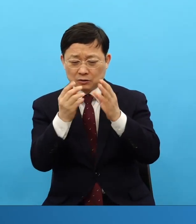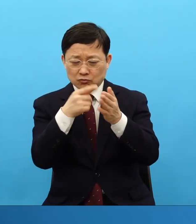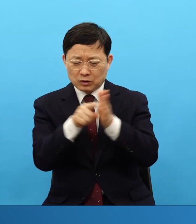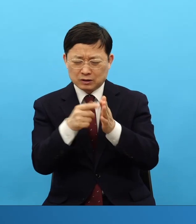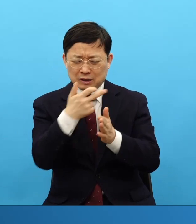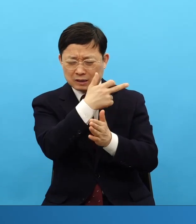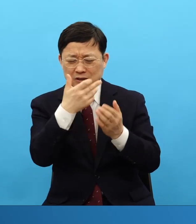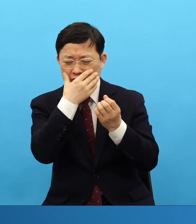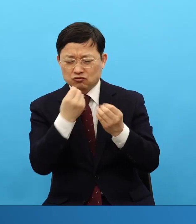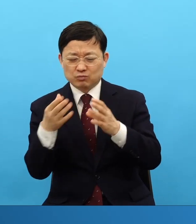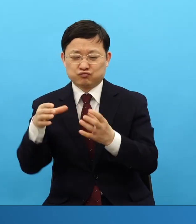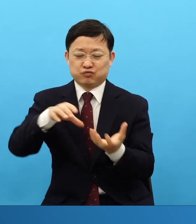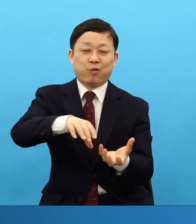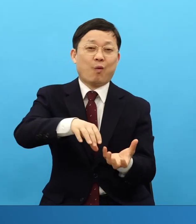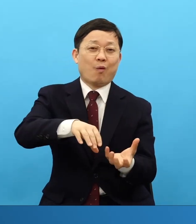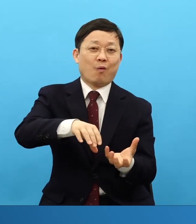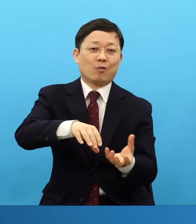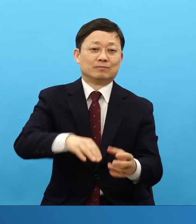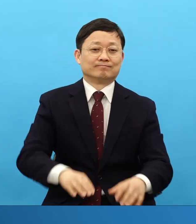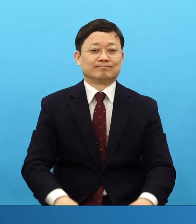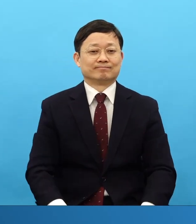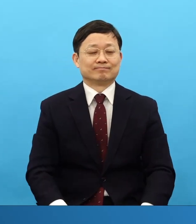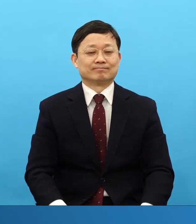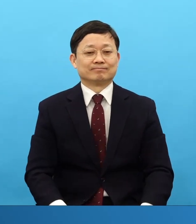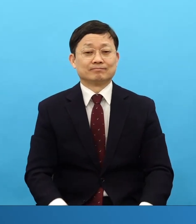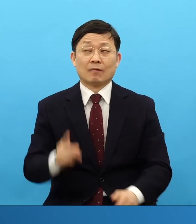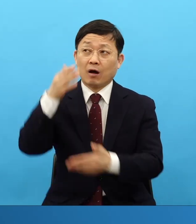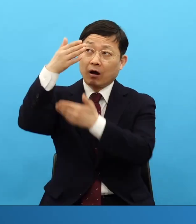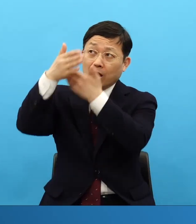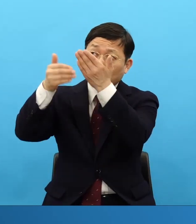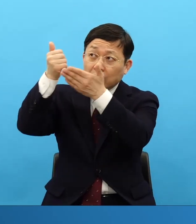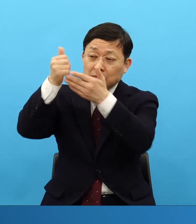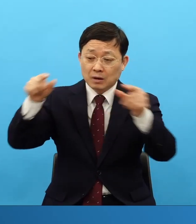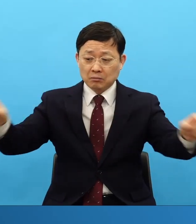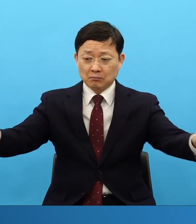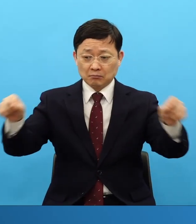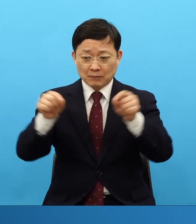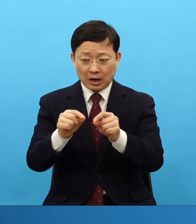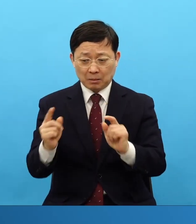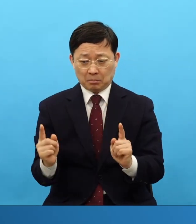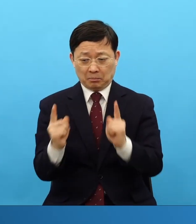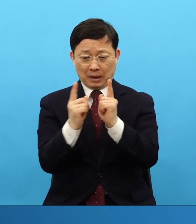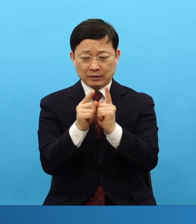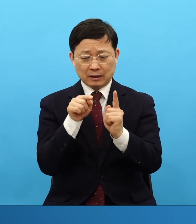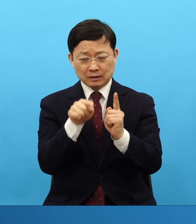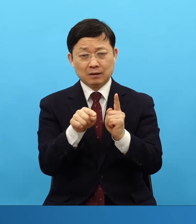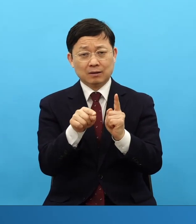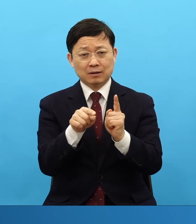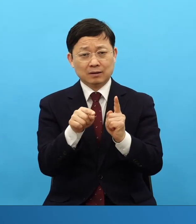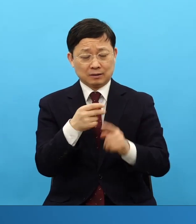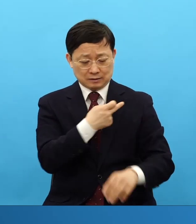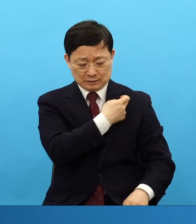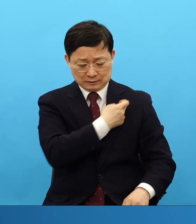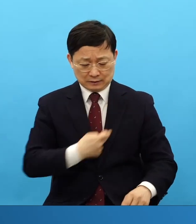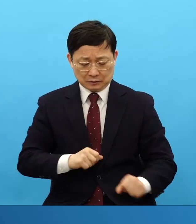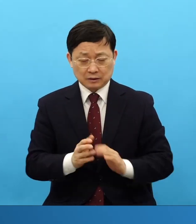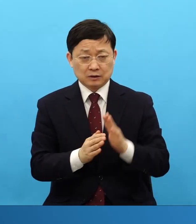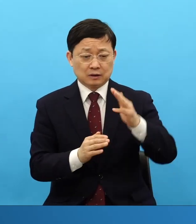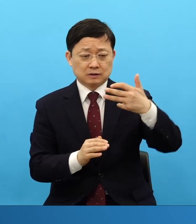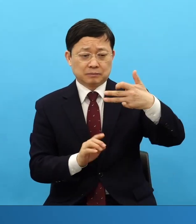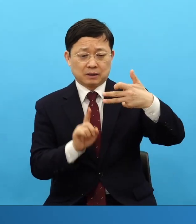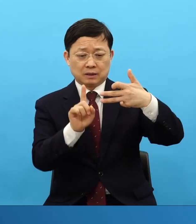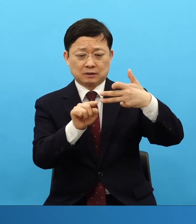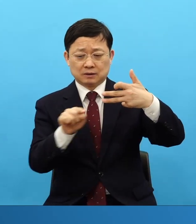business for evangelism. 왜냐? 하나님 만나게 하셨으니까. Because God allowed this meeting. 그래서 사도행전 18장 1절